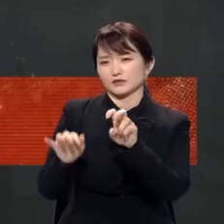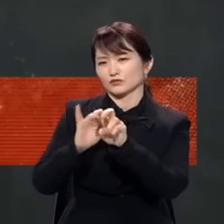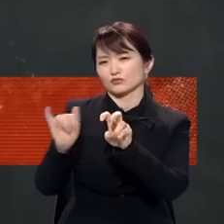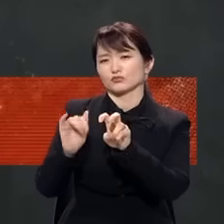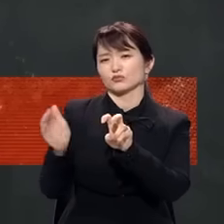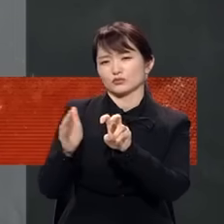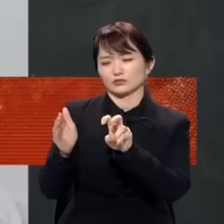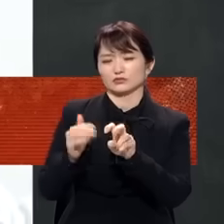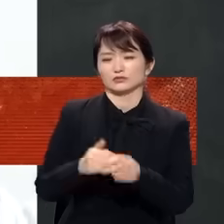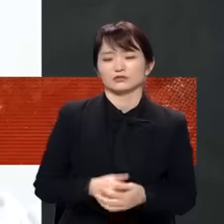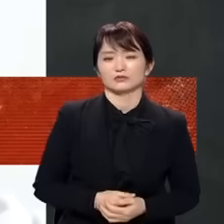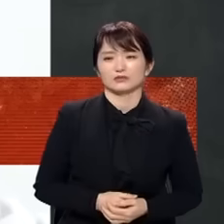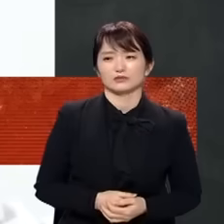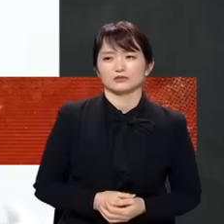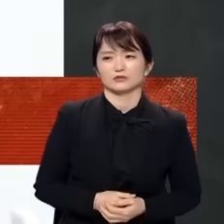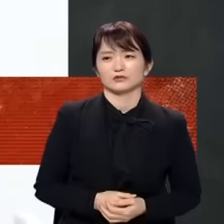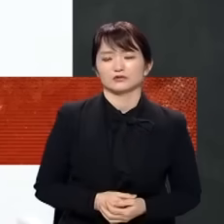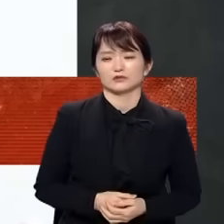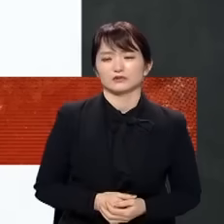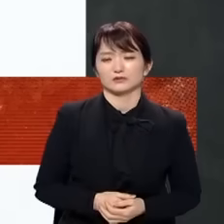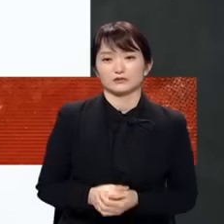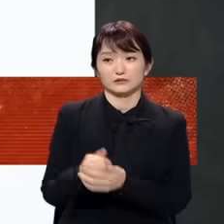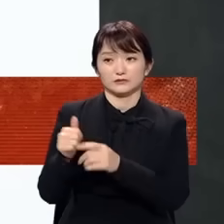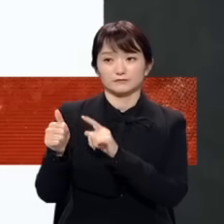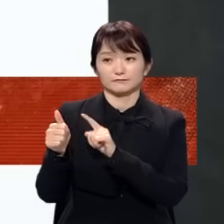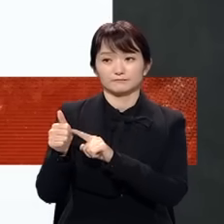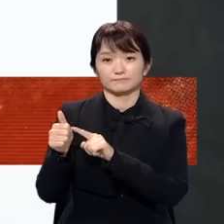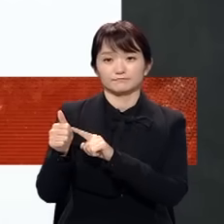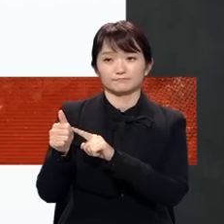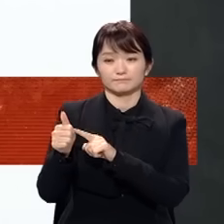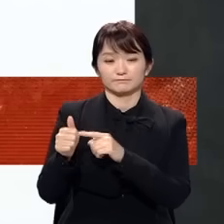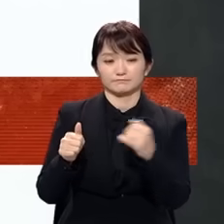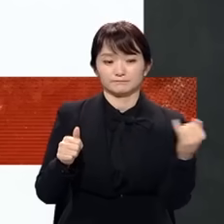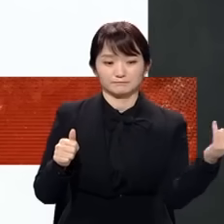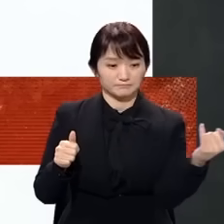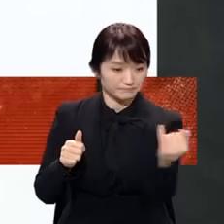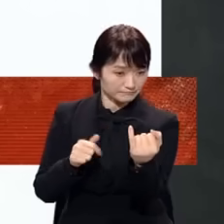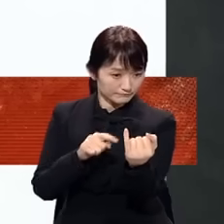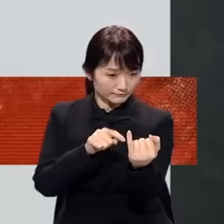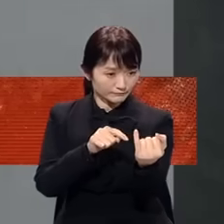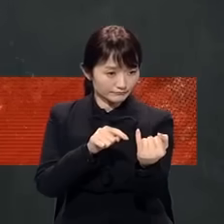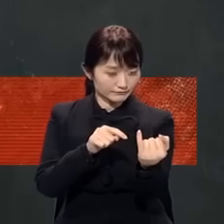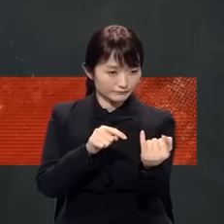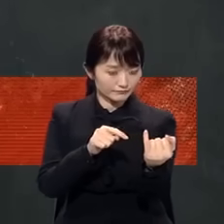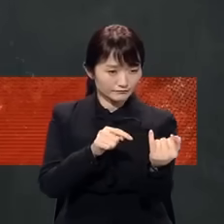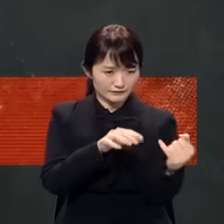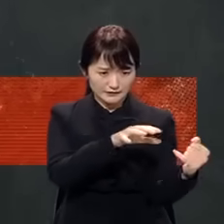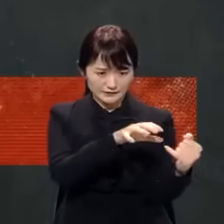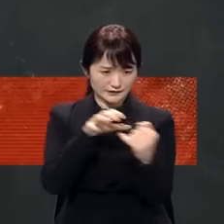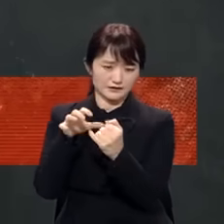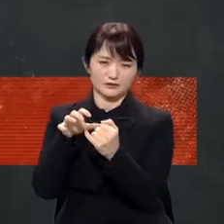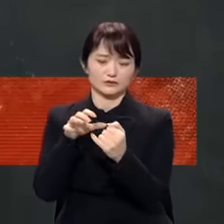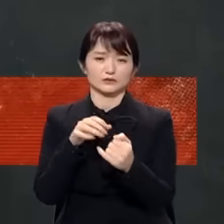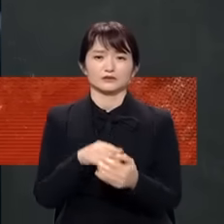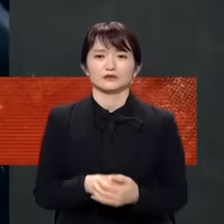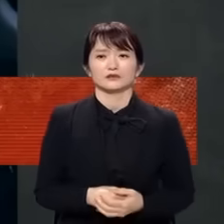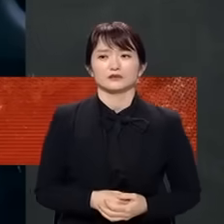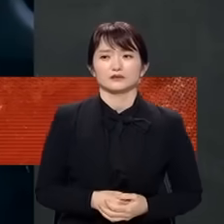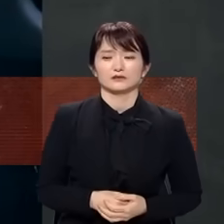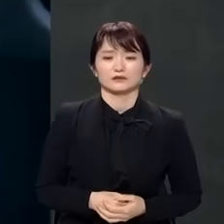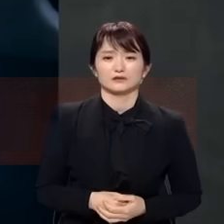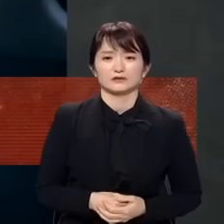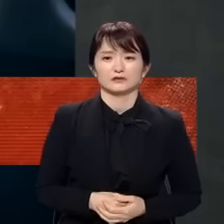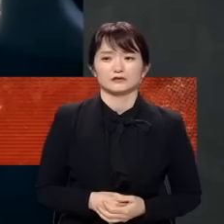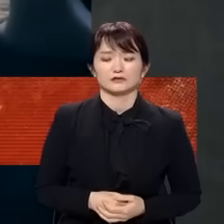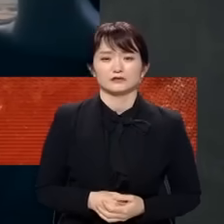보니까. 근데 저는 개인적으로 저 사람이 지금 여성들을 저런 식으로 등을 쳐서 어떻게